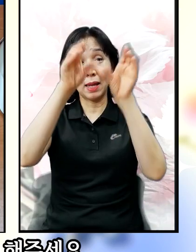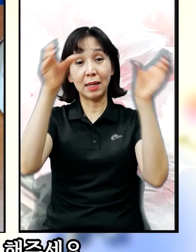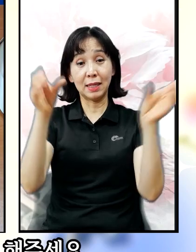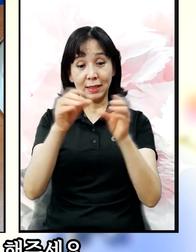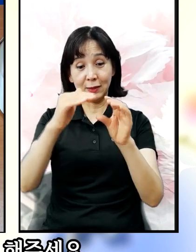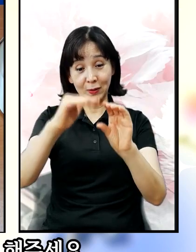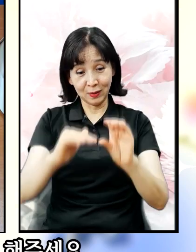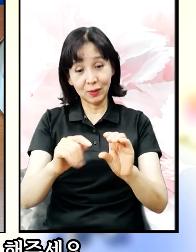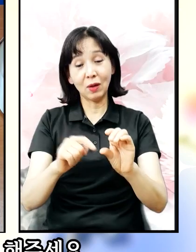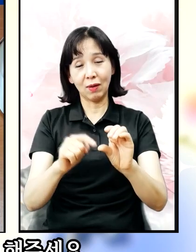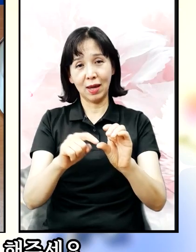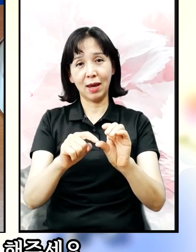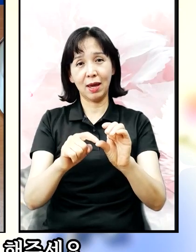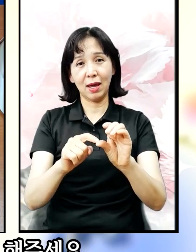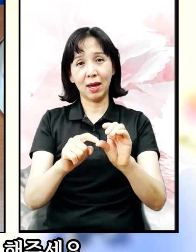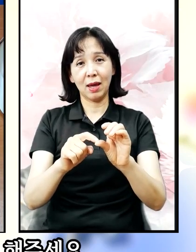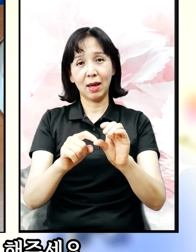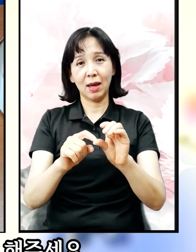반대쪽 리스트에